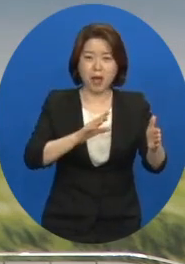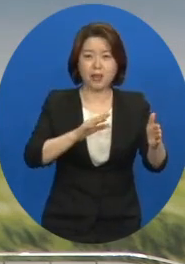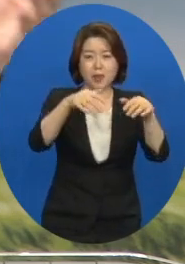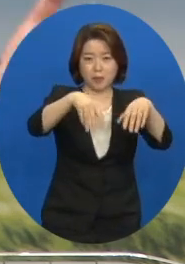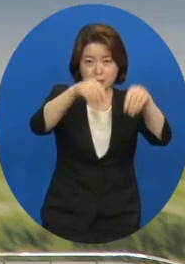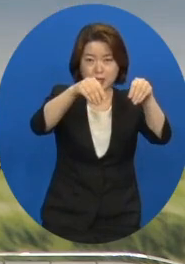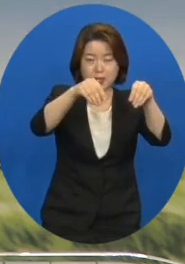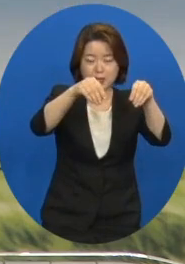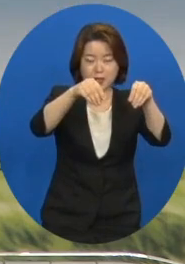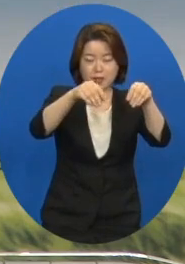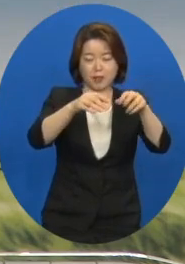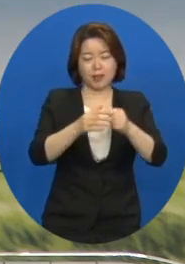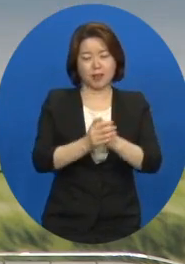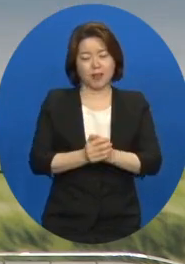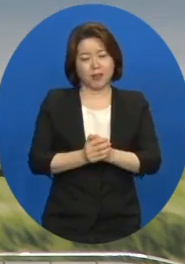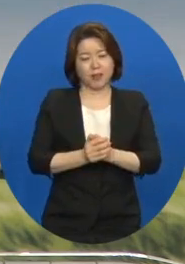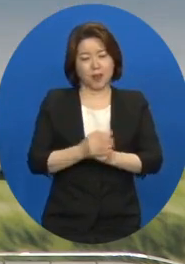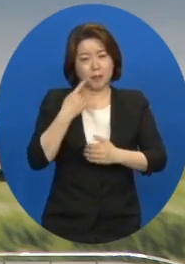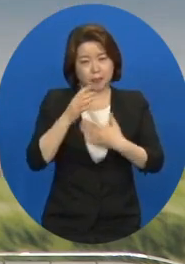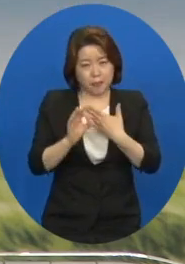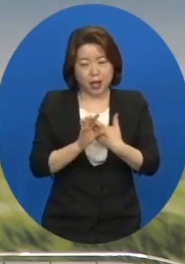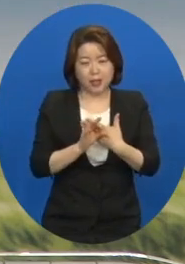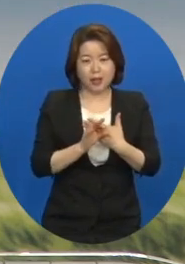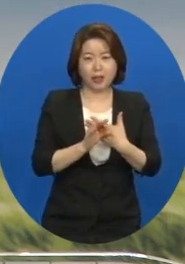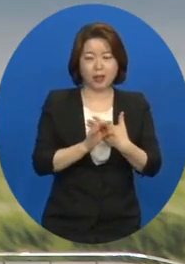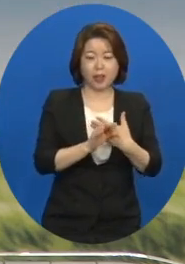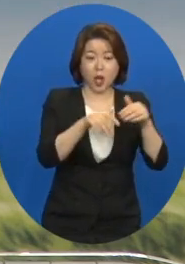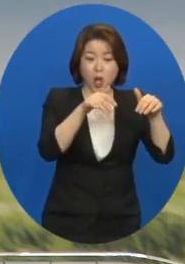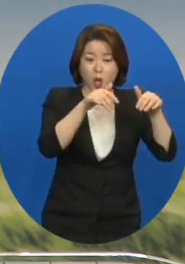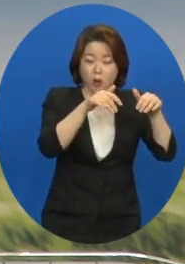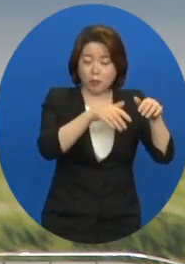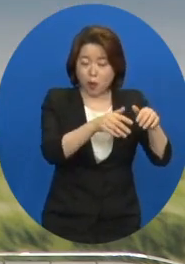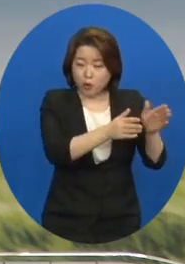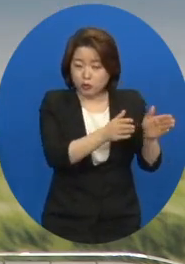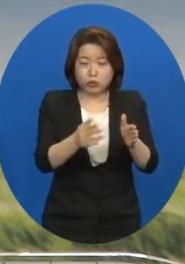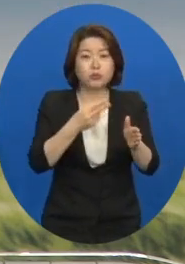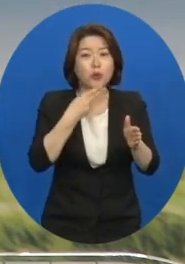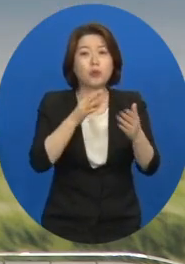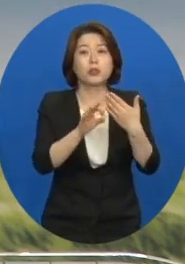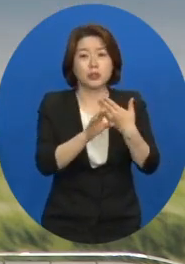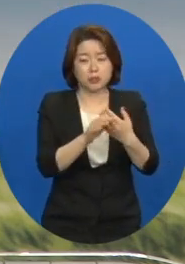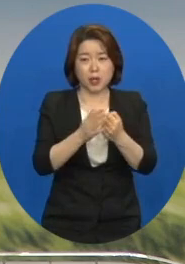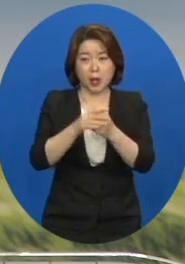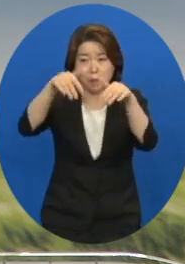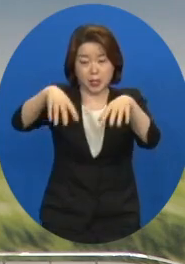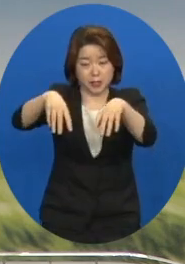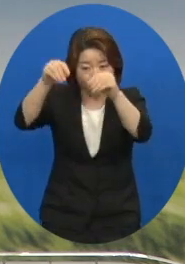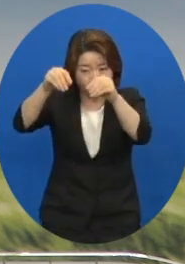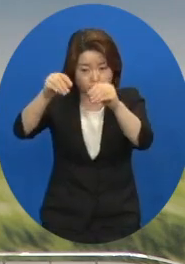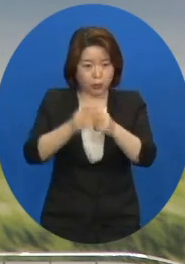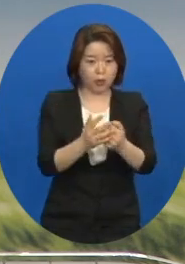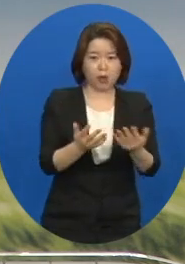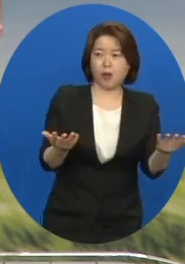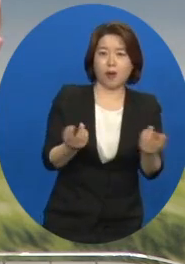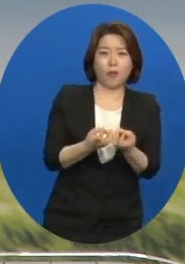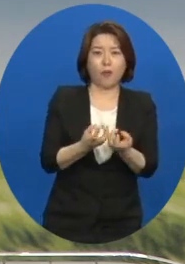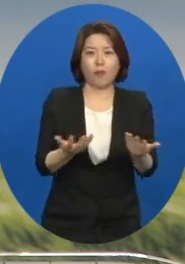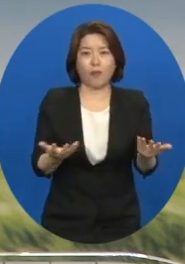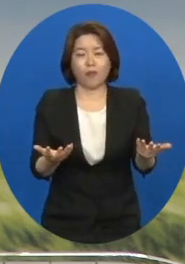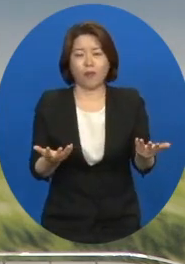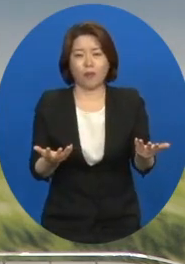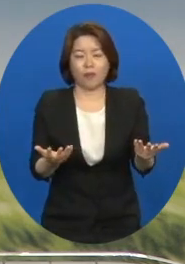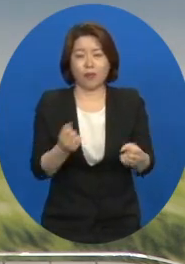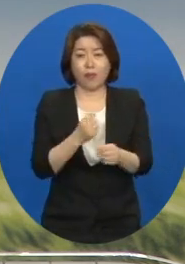만약에 준비를 안 해놨다면 비가 그쳐도 우리는 속수무책이었어요. 준비를